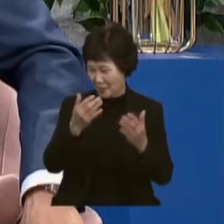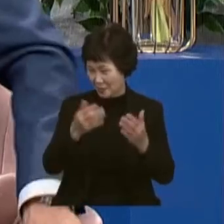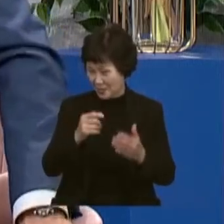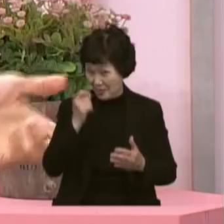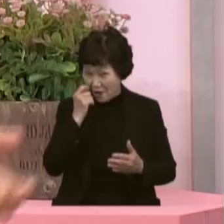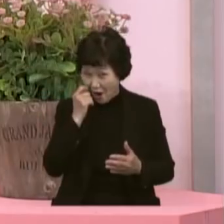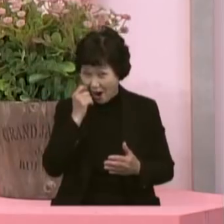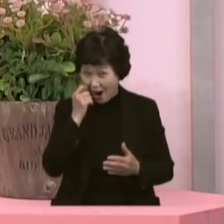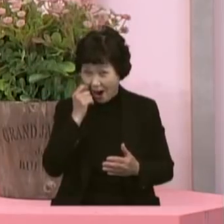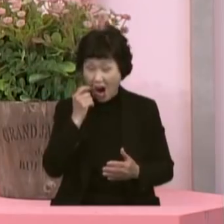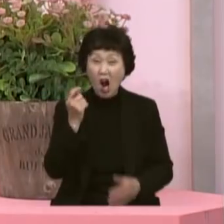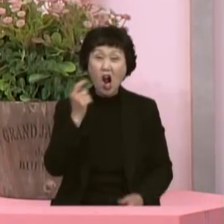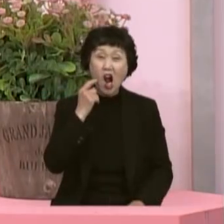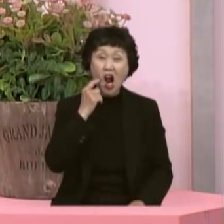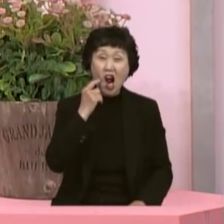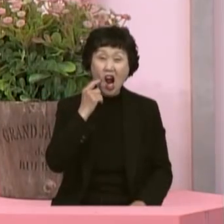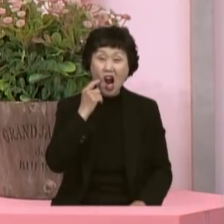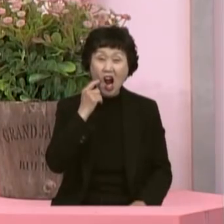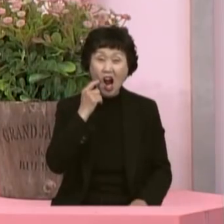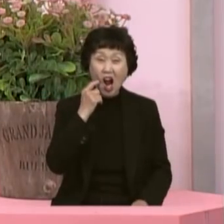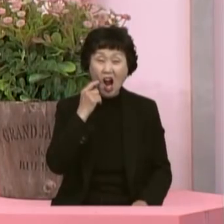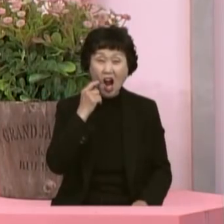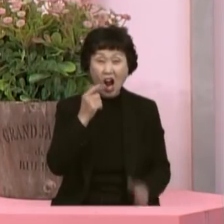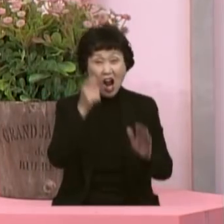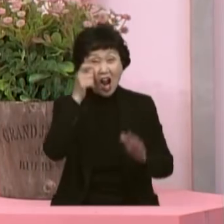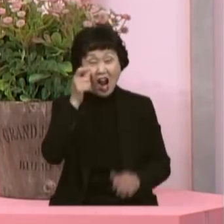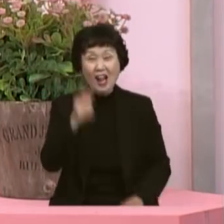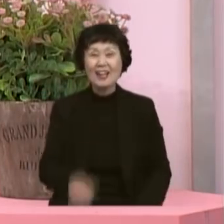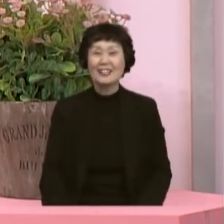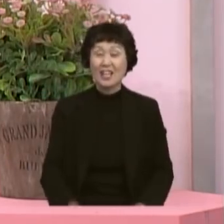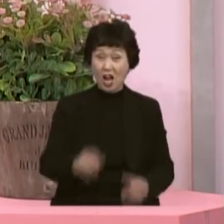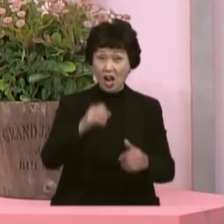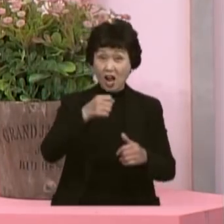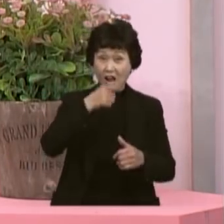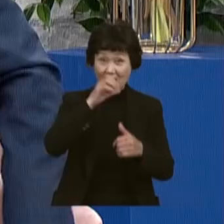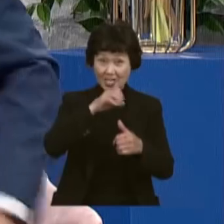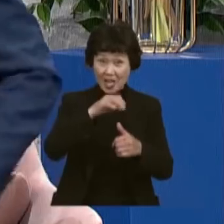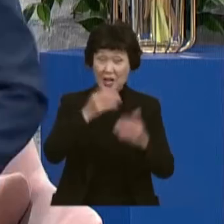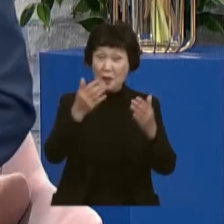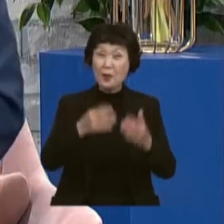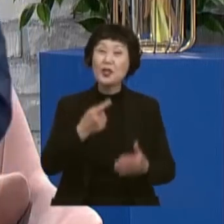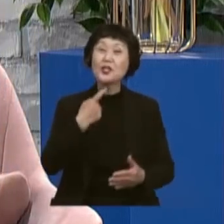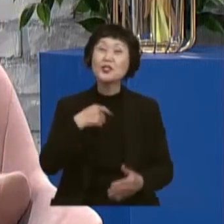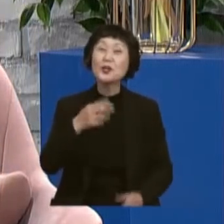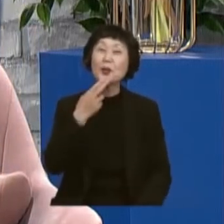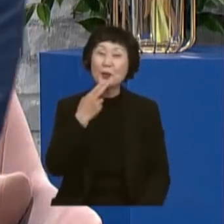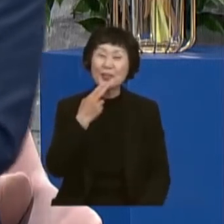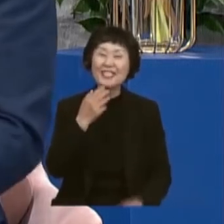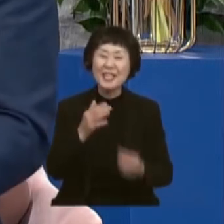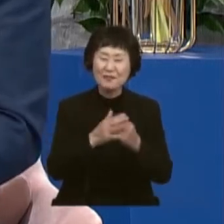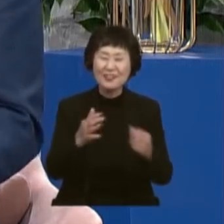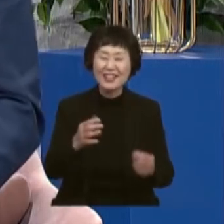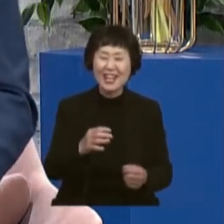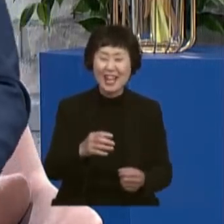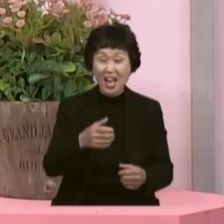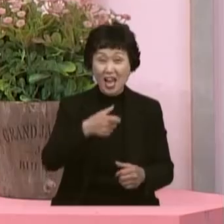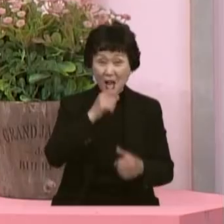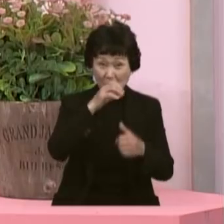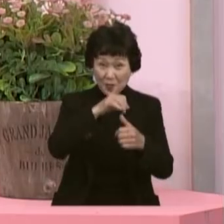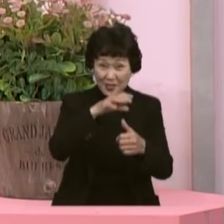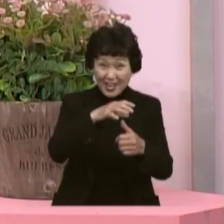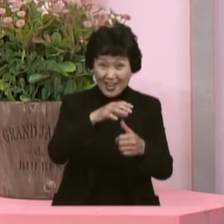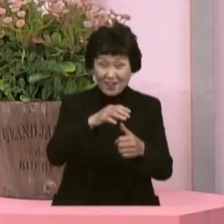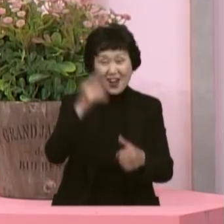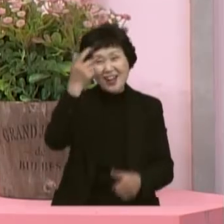그러니까 이렇게 다 빵 터진 거예요 교인들이. 난 세례를 안 받았으니까 그게 그건지 알고 시간이 우리 세례식